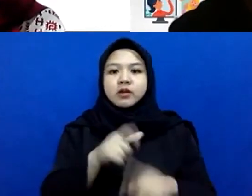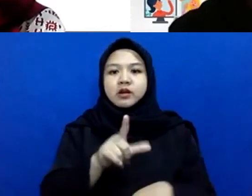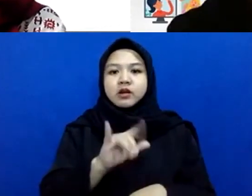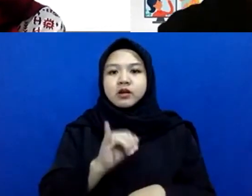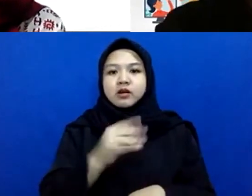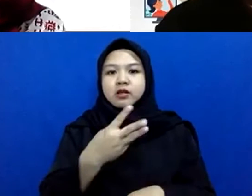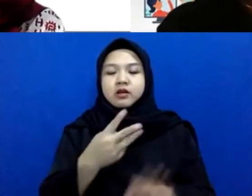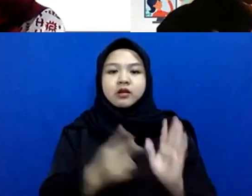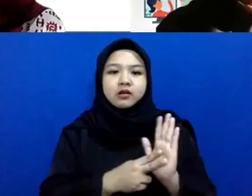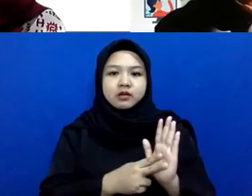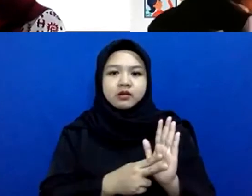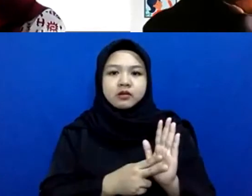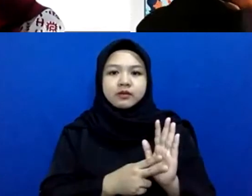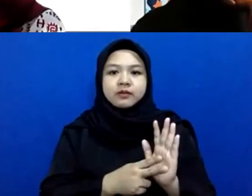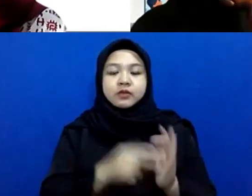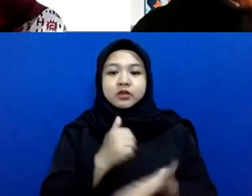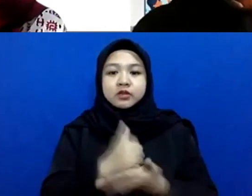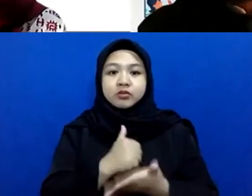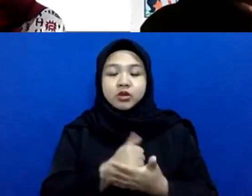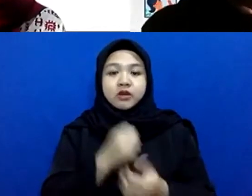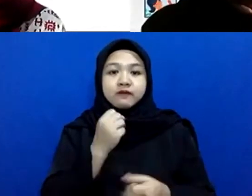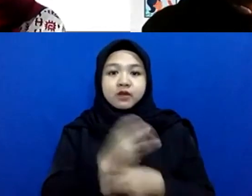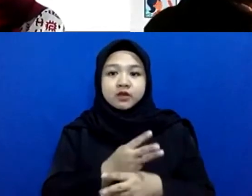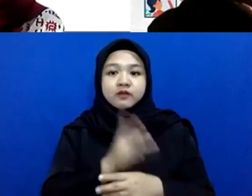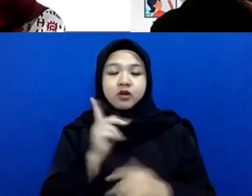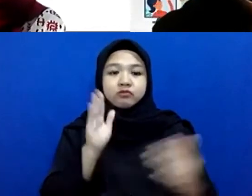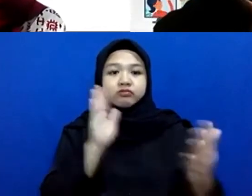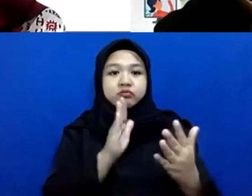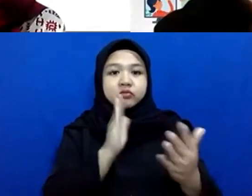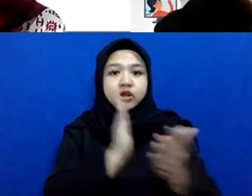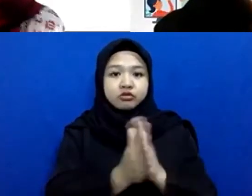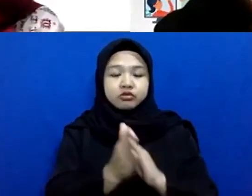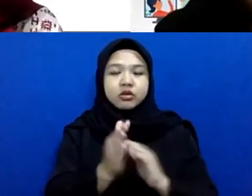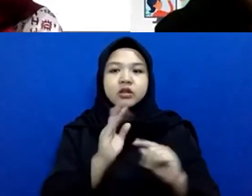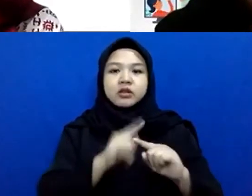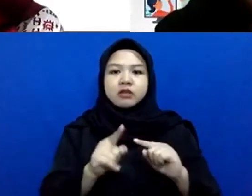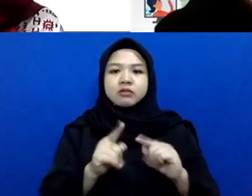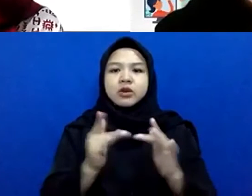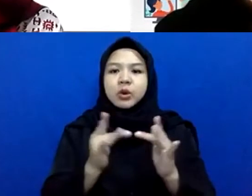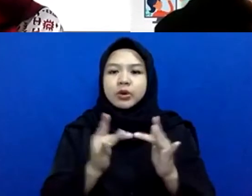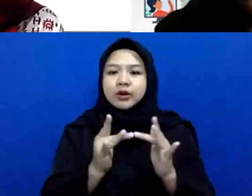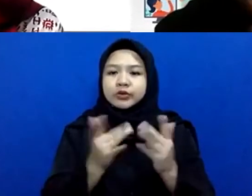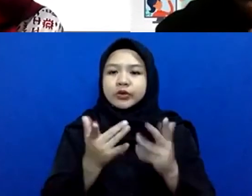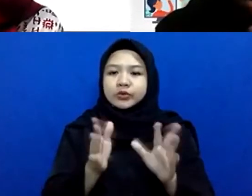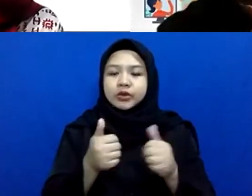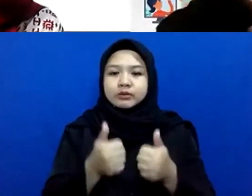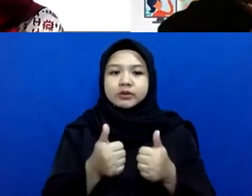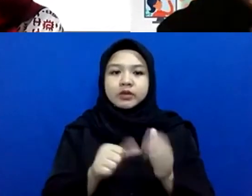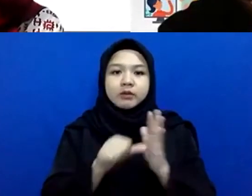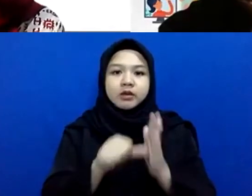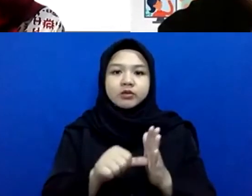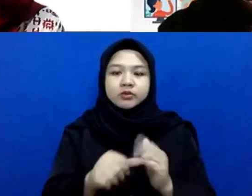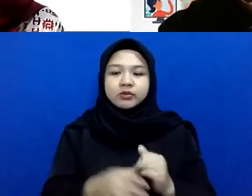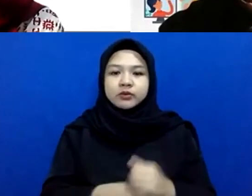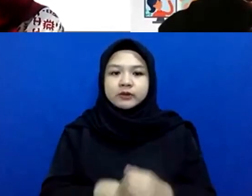Gitu. Oke, berarti kayak sebenarnya lebih efektif ya tatap muka langsung, tapi secara online pun juga sudah bisa ya membantu